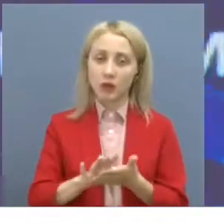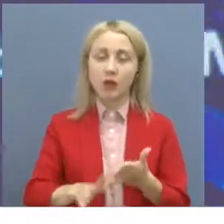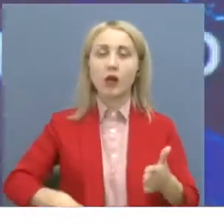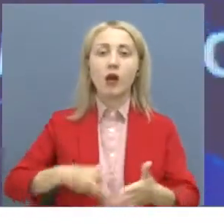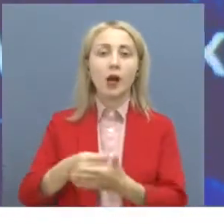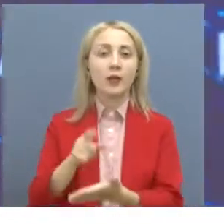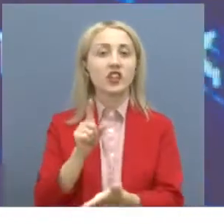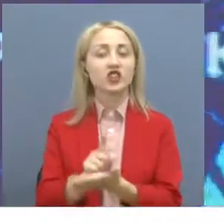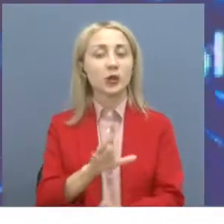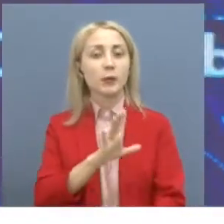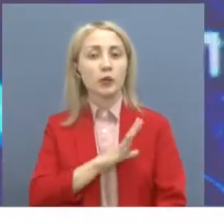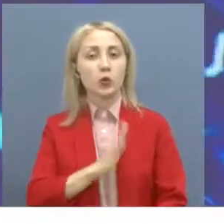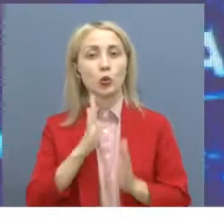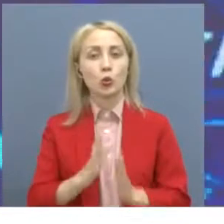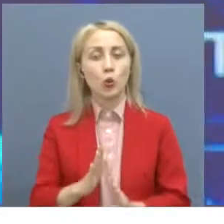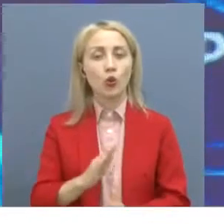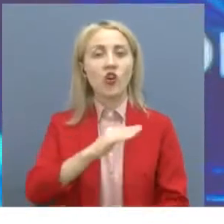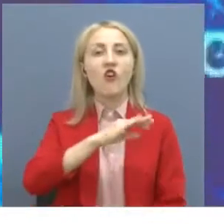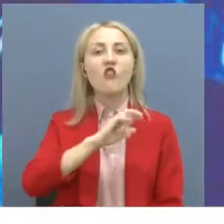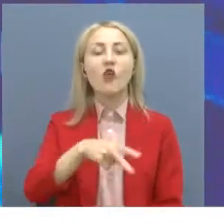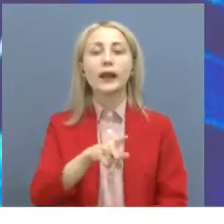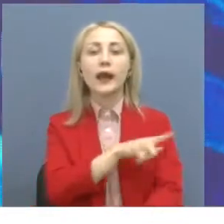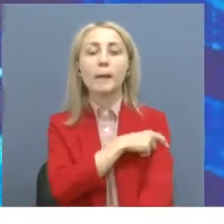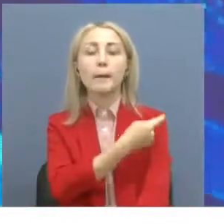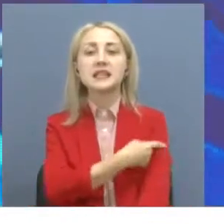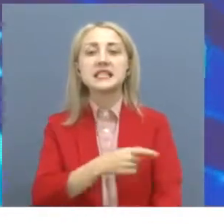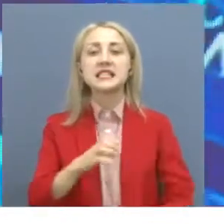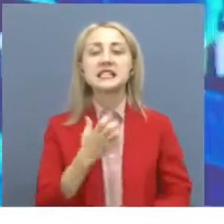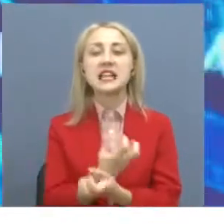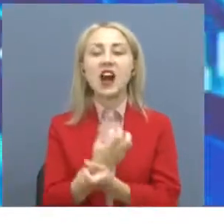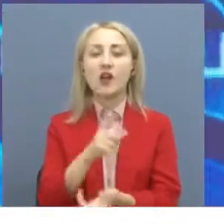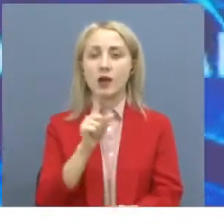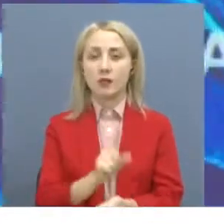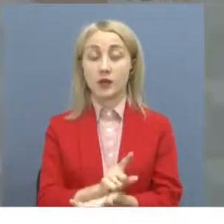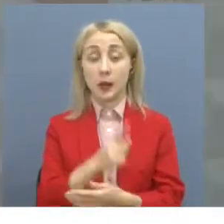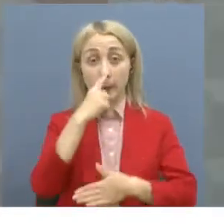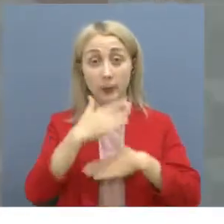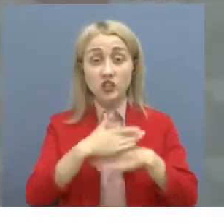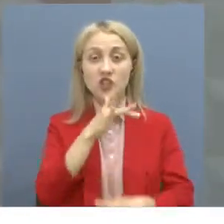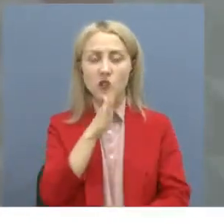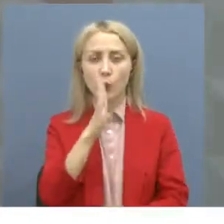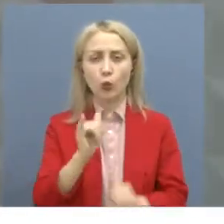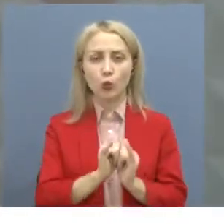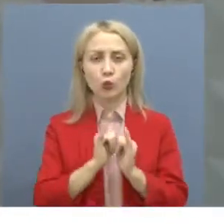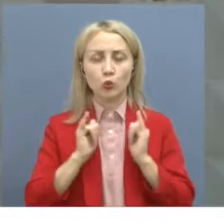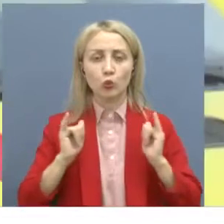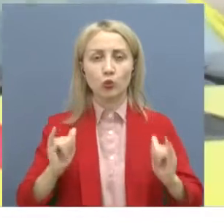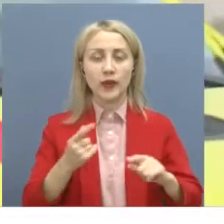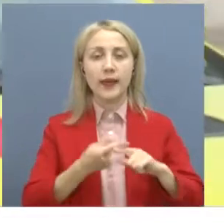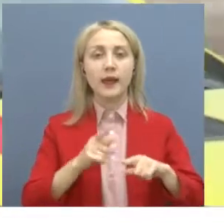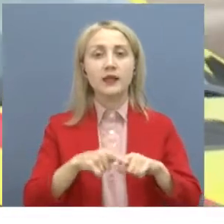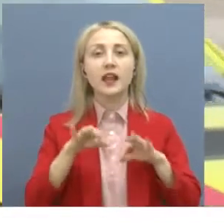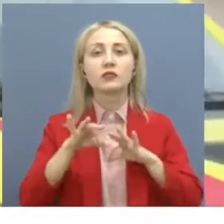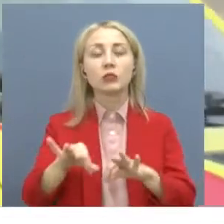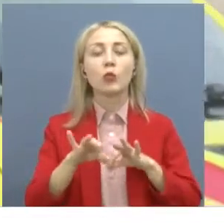сақтандыру қоры есебінен төленуі тиіс. Біз бұл бригада санын алдағы уақытта 4000-ға жеткіземіз. Елімізде осы COVID демдеуге жұмылған